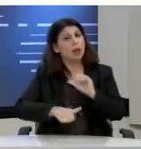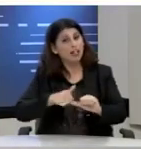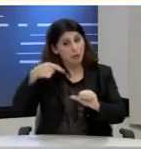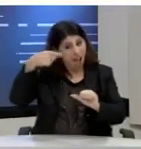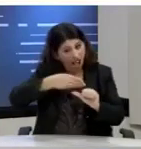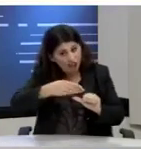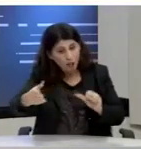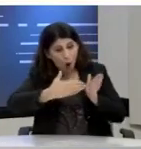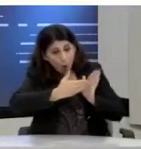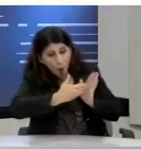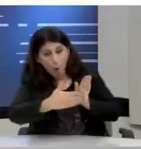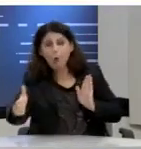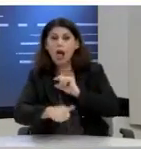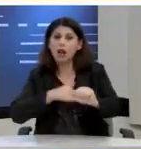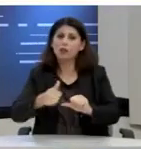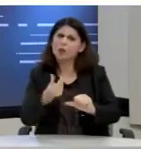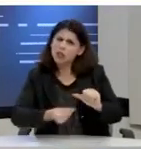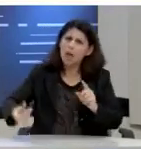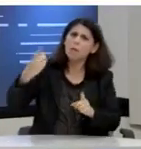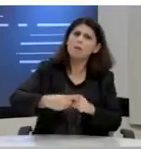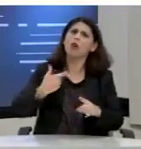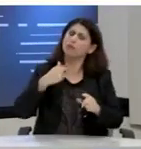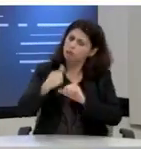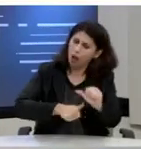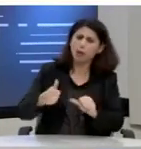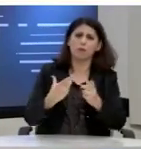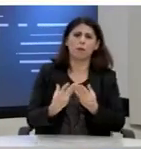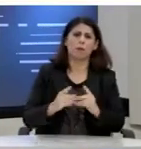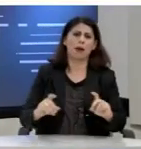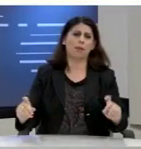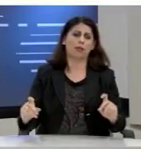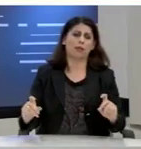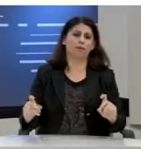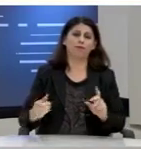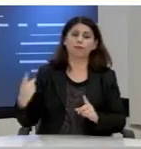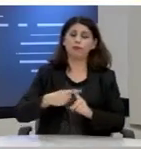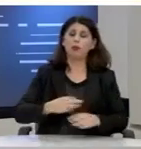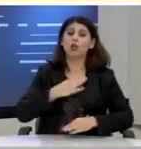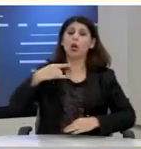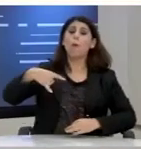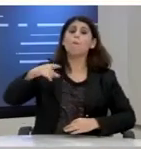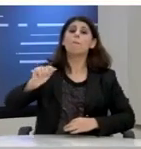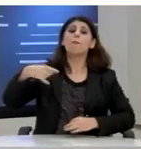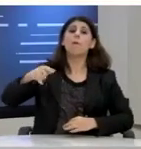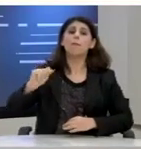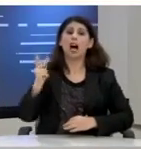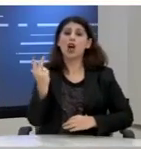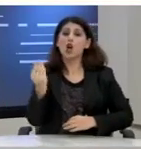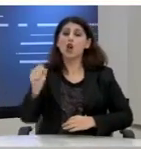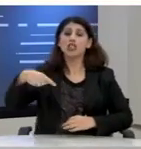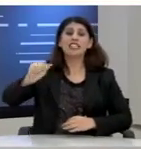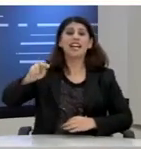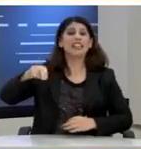πολλά. Και μετά λέει ο κ. Παπακοσταντίνου, γιατί σταμάτησε η διαπραγμάτευση που ήταν έτοιμη